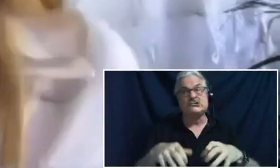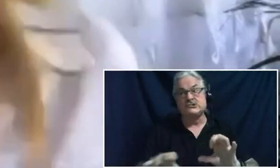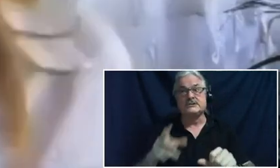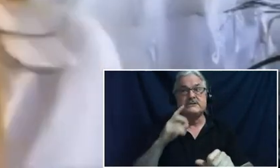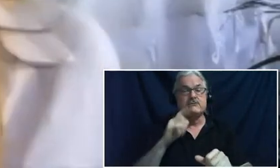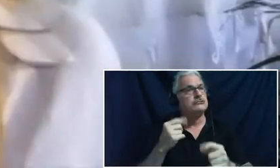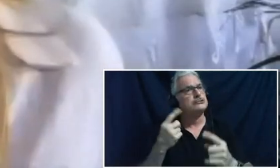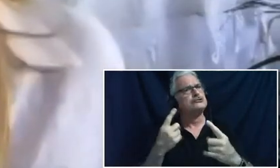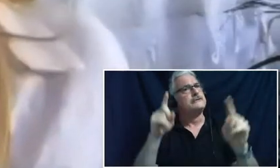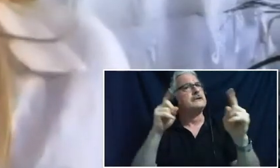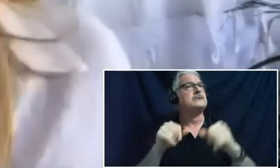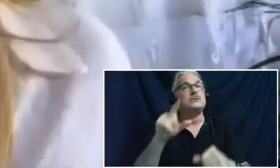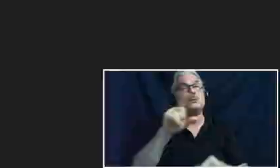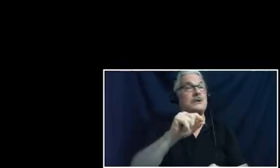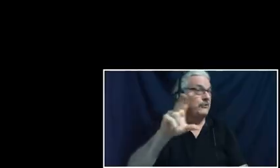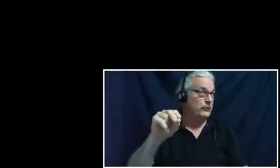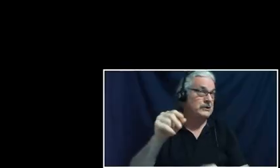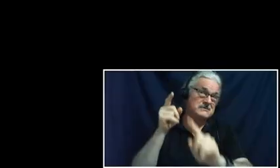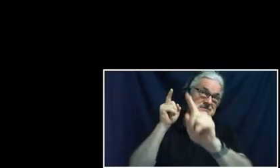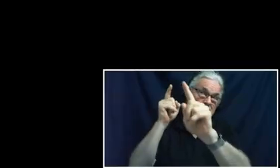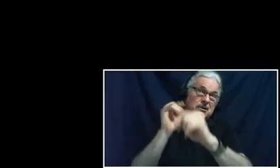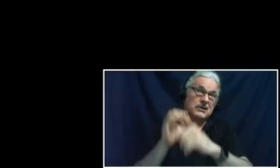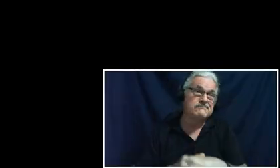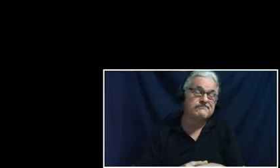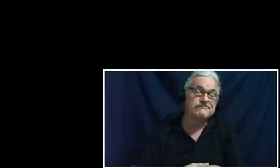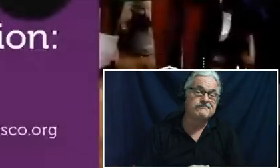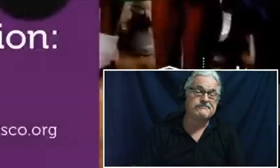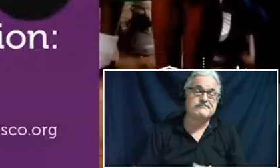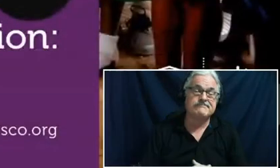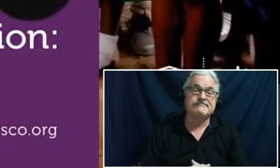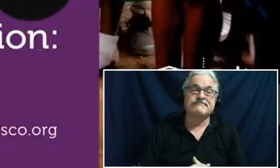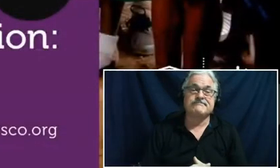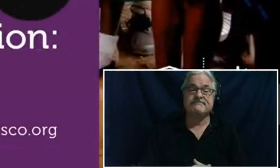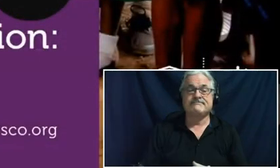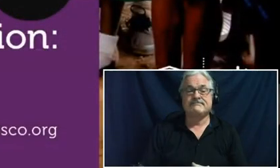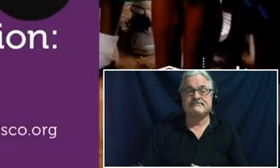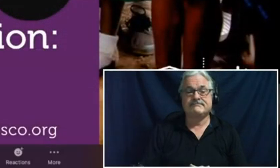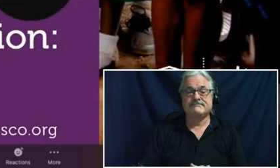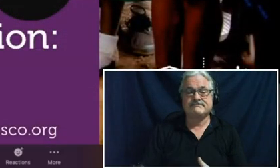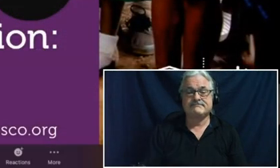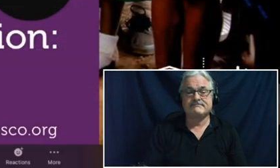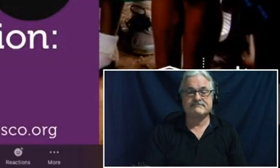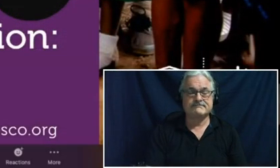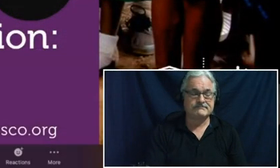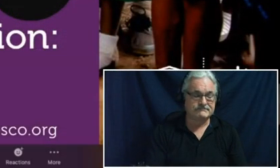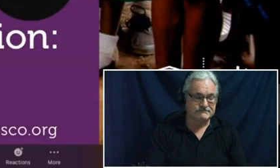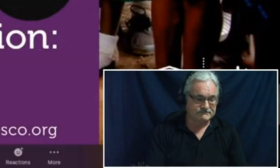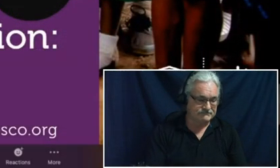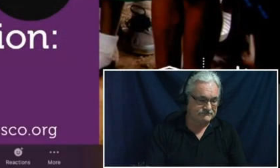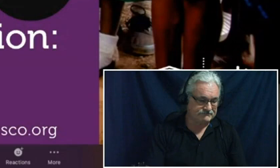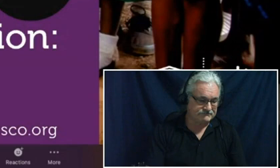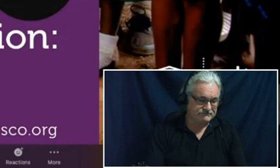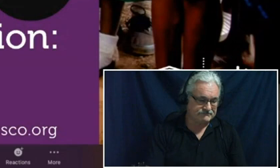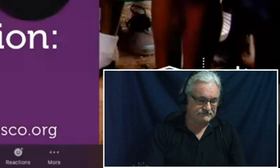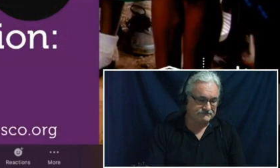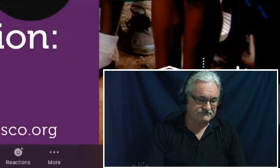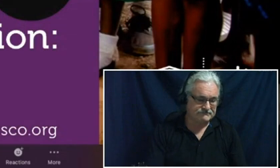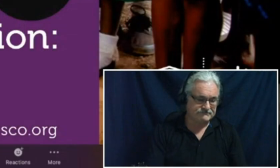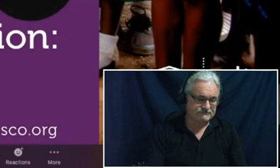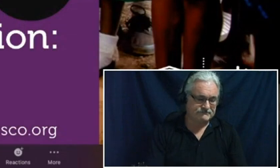liés à l'inclusion, ce qui menace les possibilités qu'a le monde d'atteindre les objectifs à l'horizon 2030 dans les délais prévus.